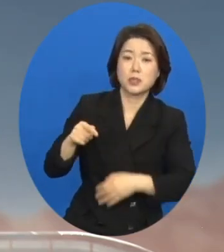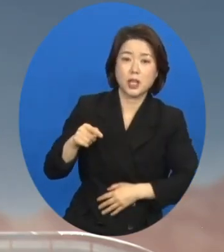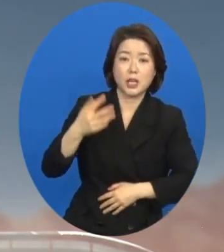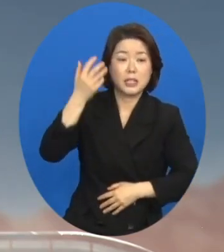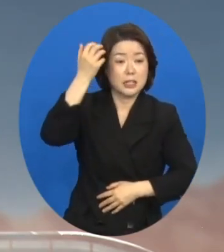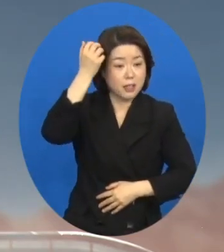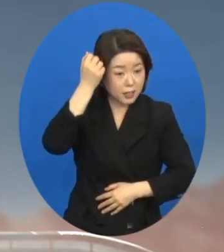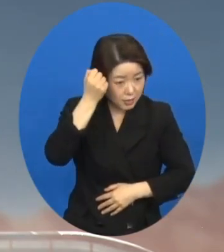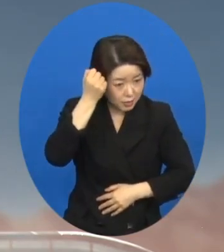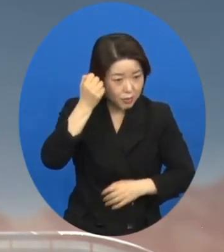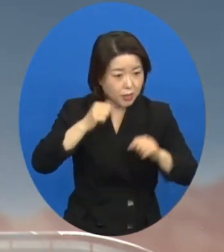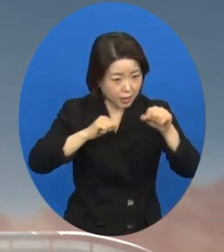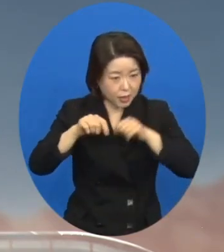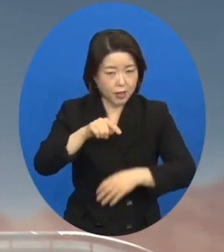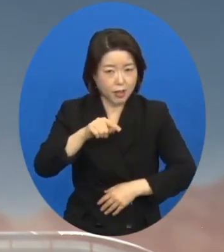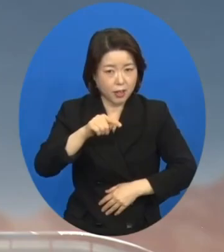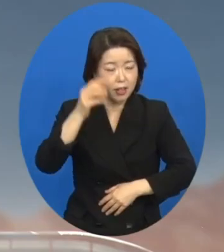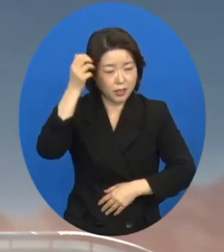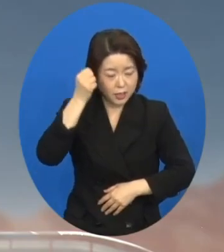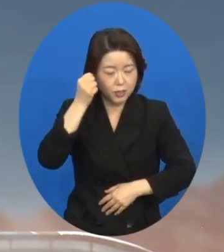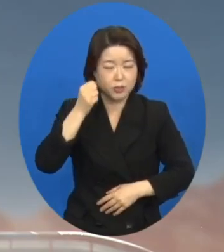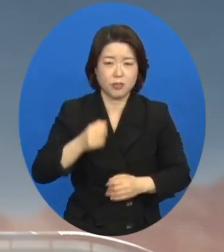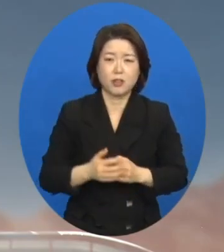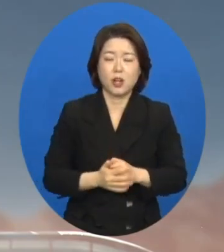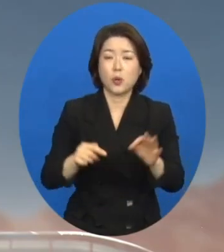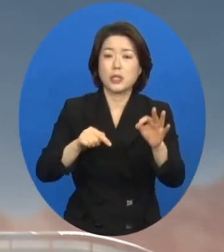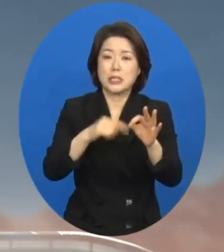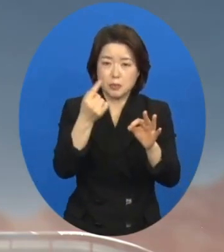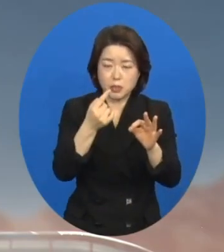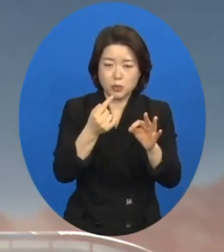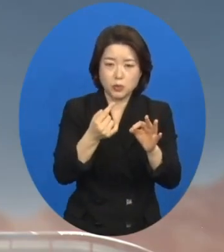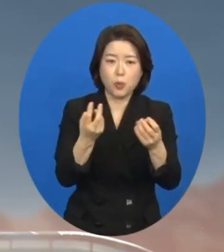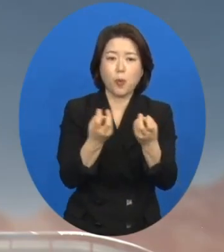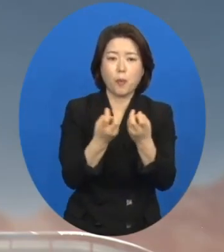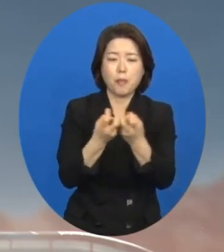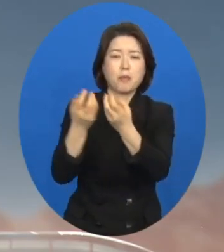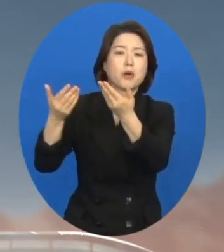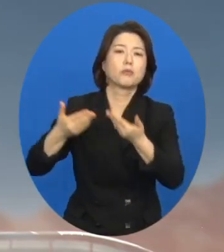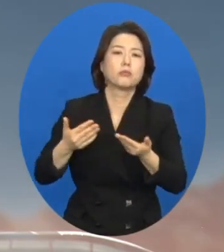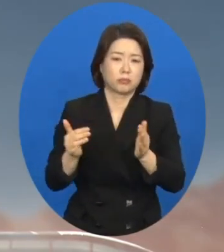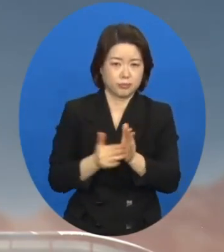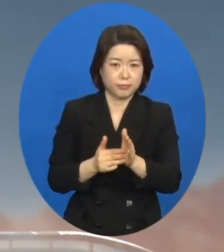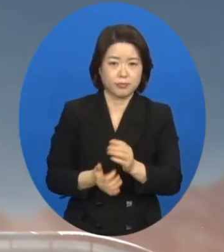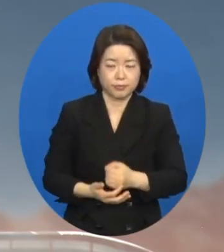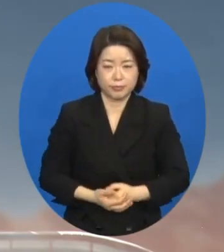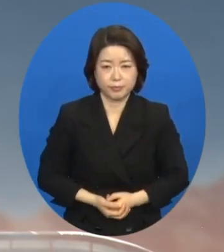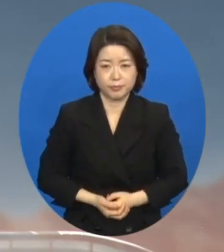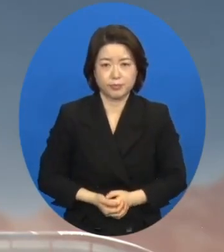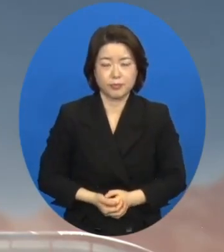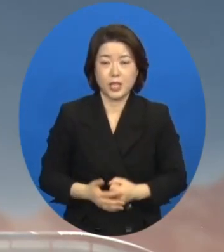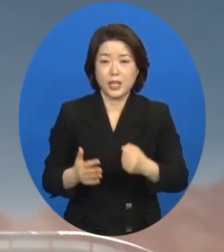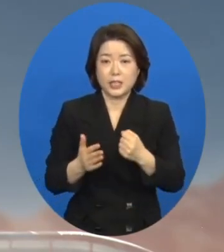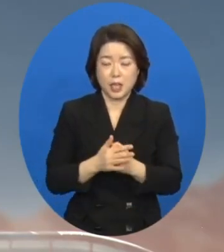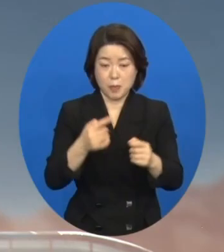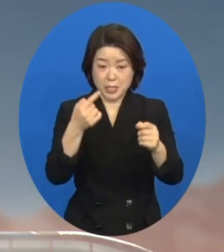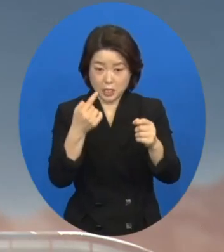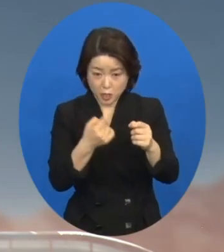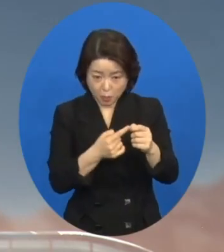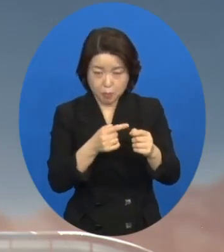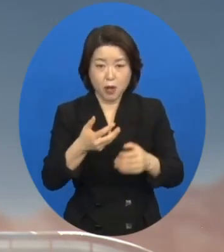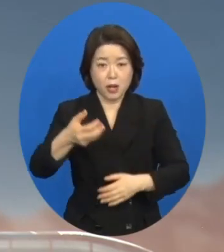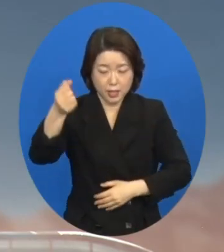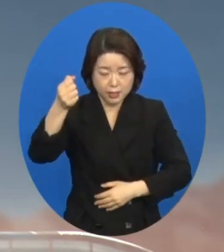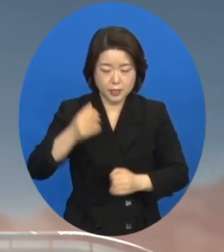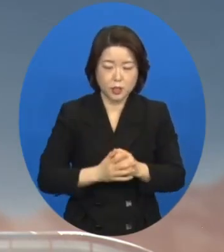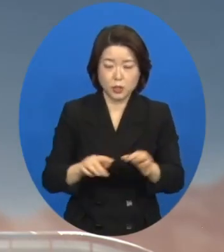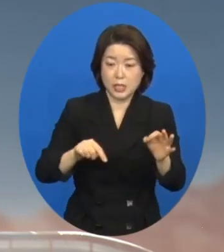이것을 행할 때마다 기억하라고 11조라는 방법을 주셨어요. 그래서 첫 번째 것과 10의